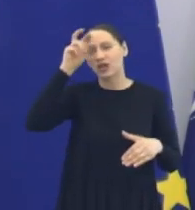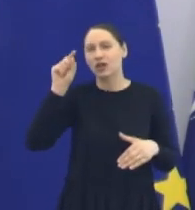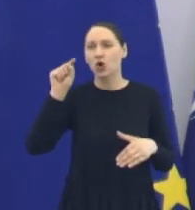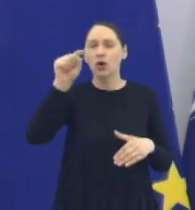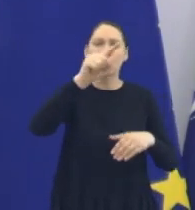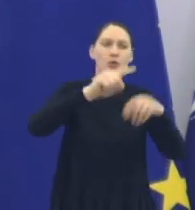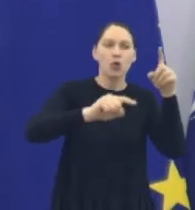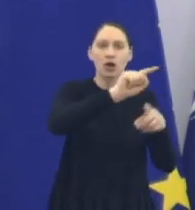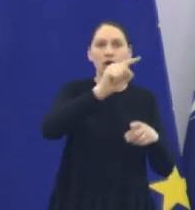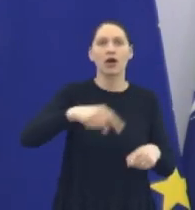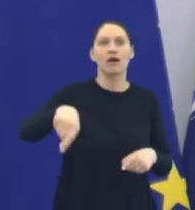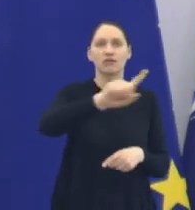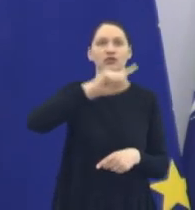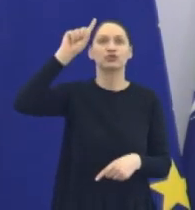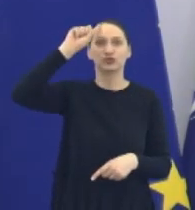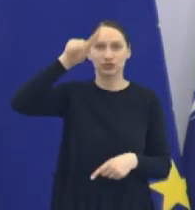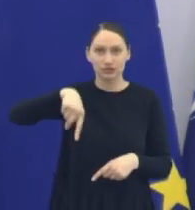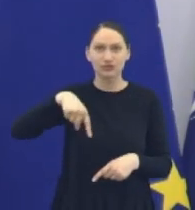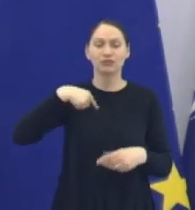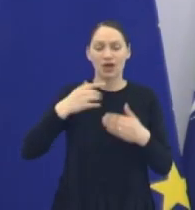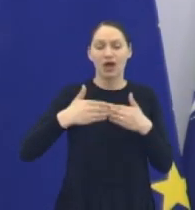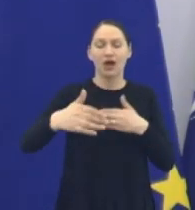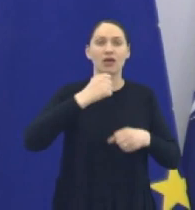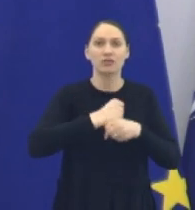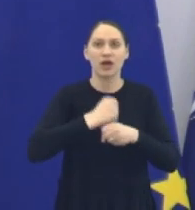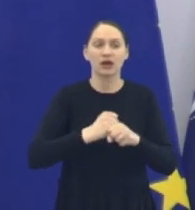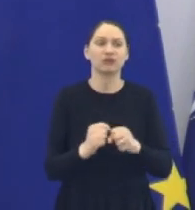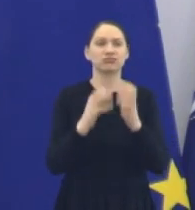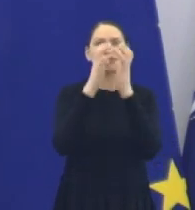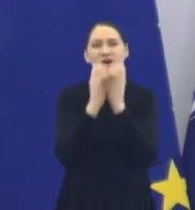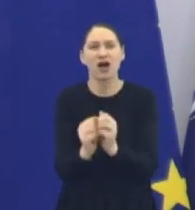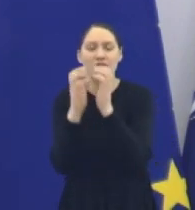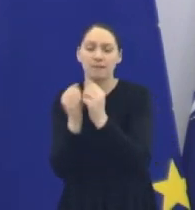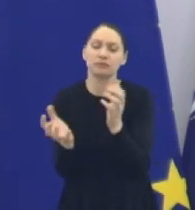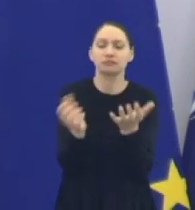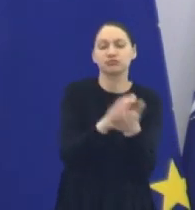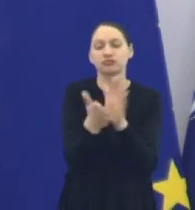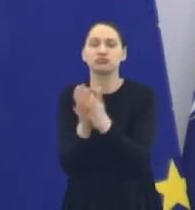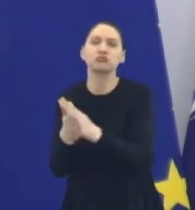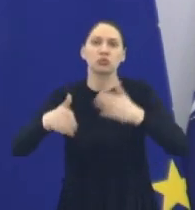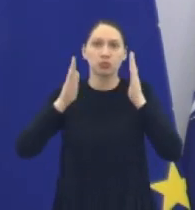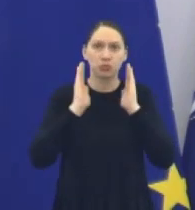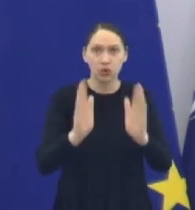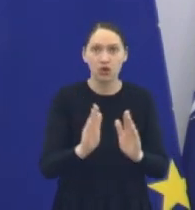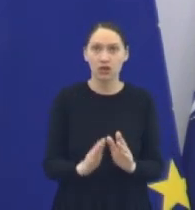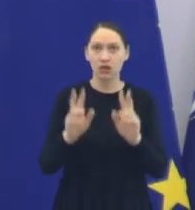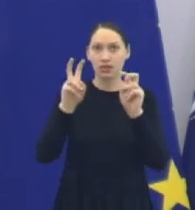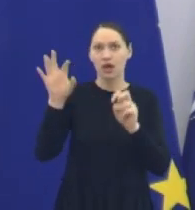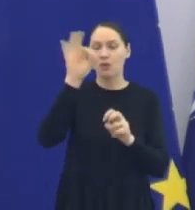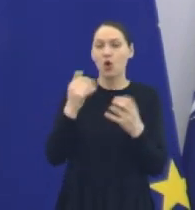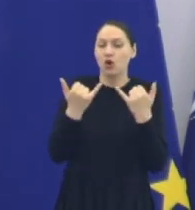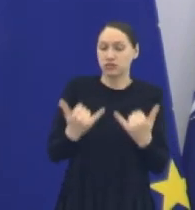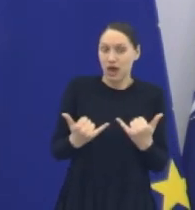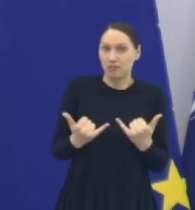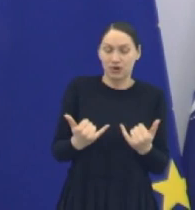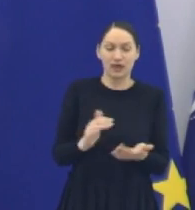institucijos labai gerai žino, ką daro ir sprendžia klausimus, kurie yra susiję jau ne tik tai su Ukrainos dabartimi,